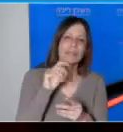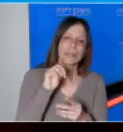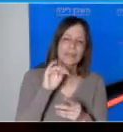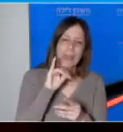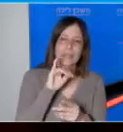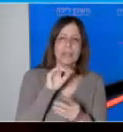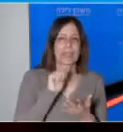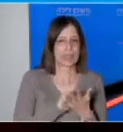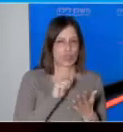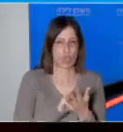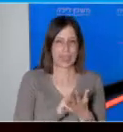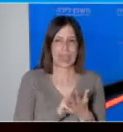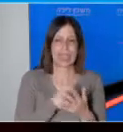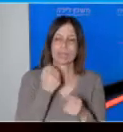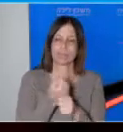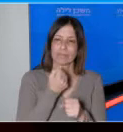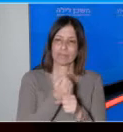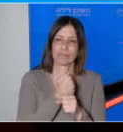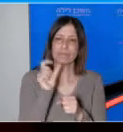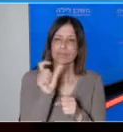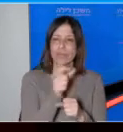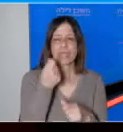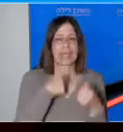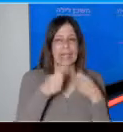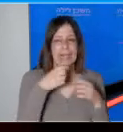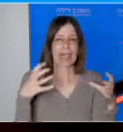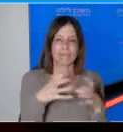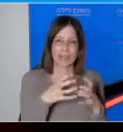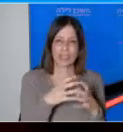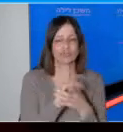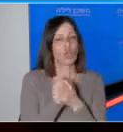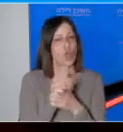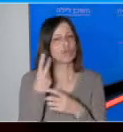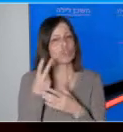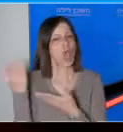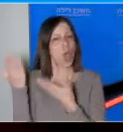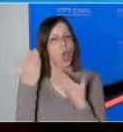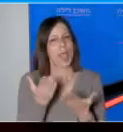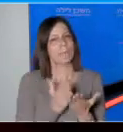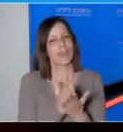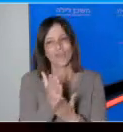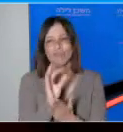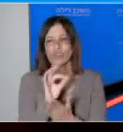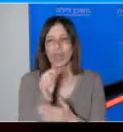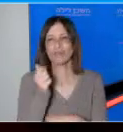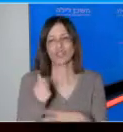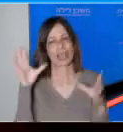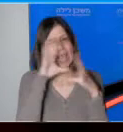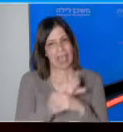חיו, עיתונאית ומחברת המונחון הכלכלי-חברתי. שלום לשני האורחים הקבועים של משכן